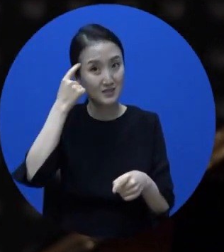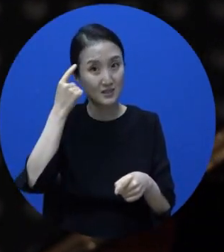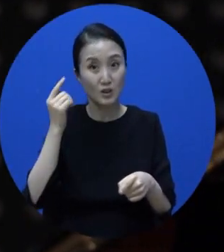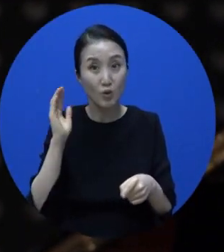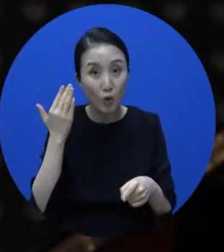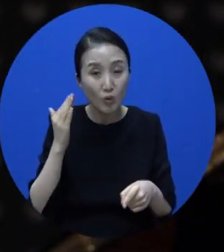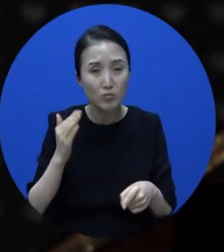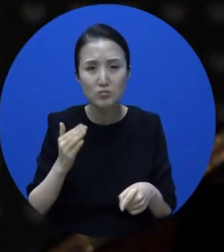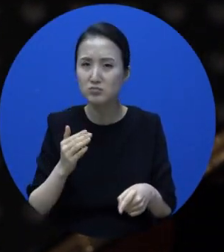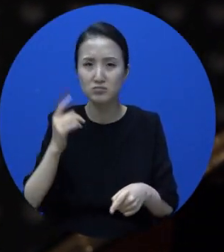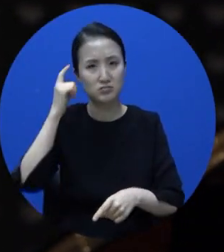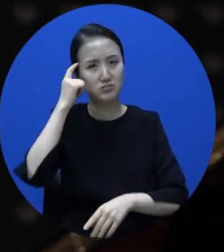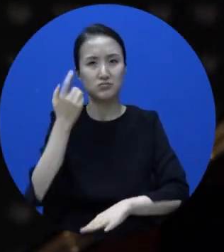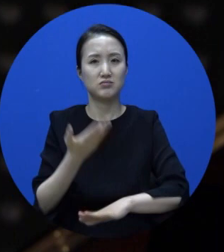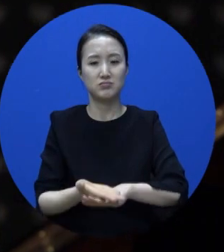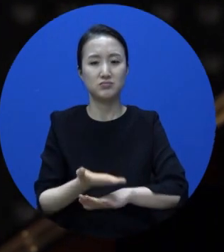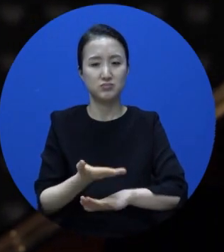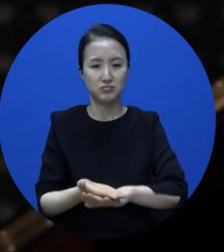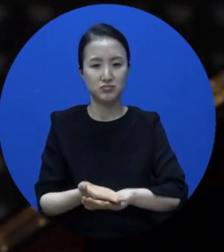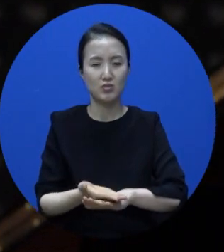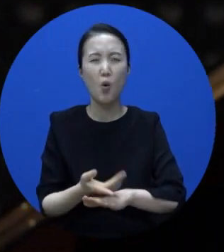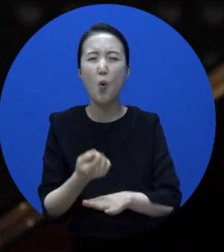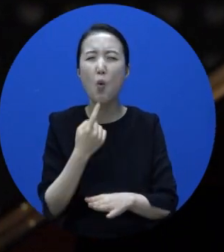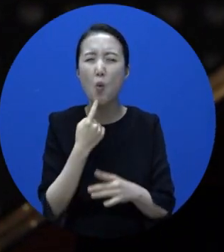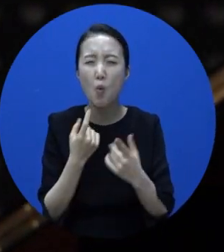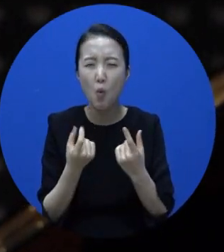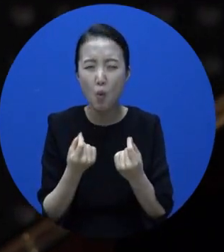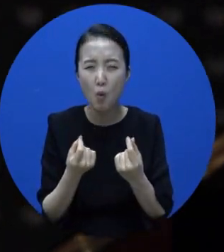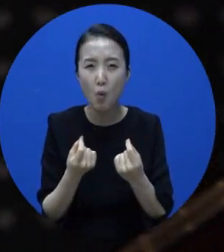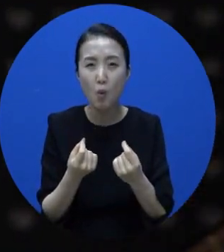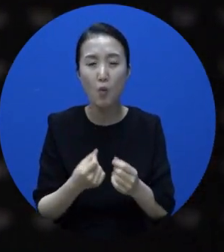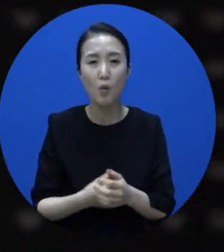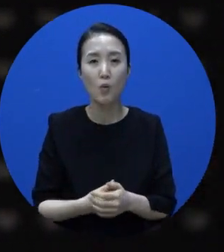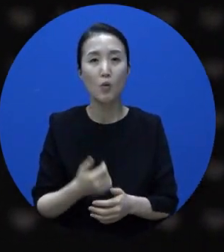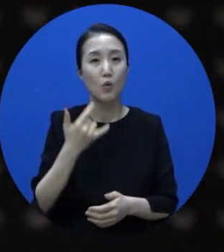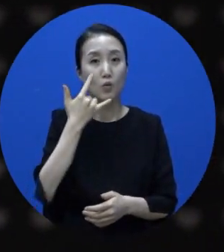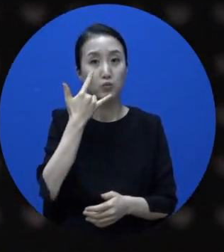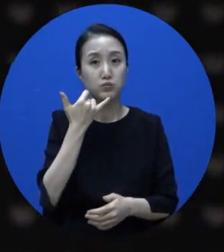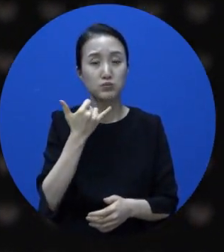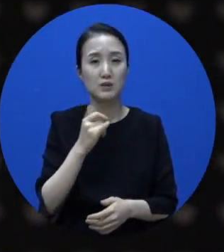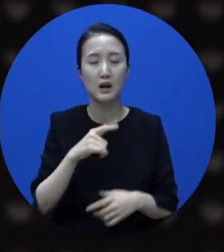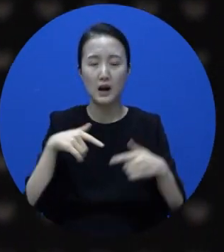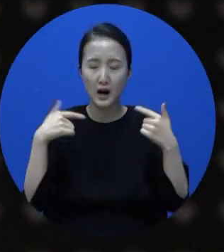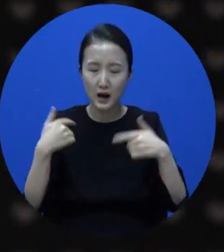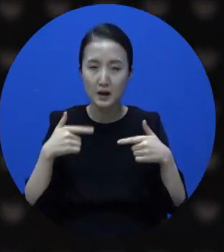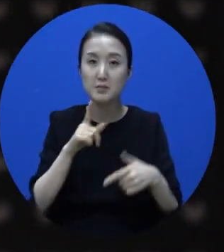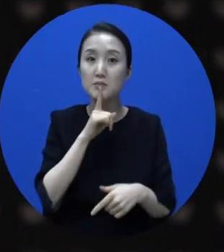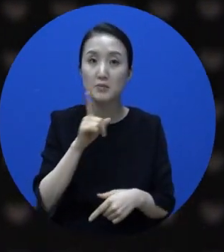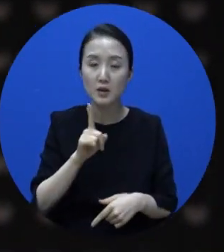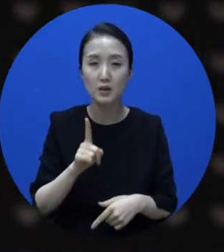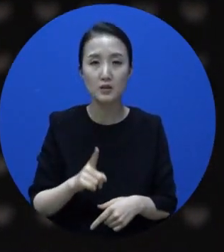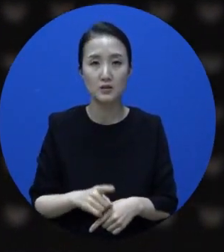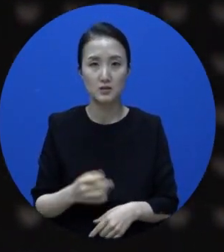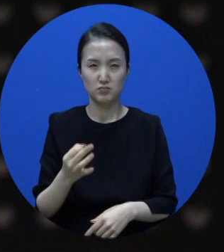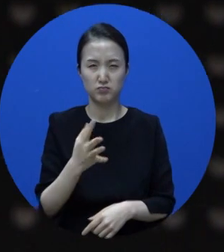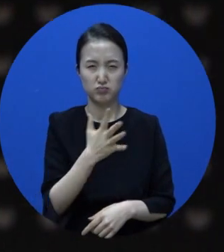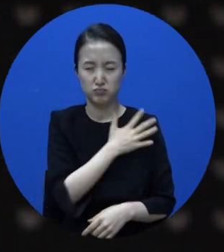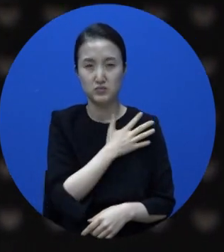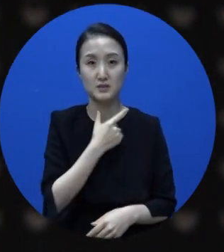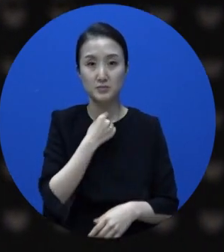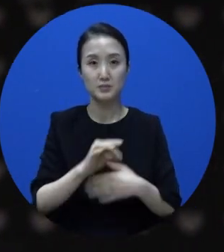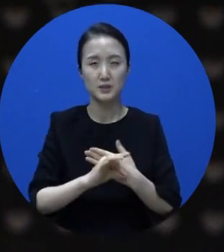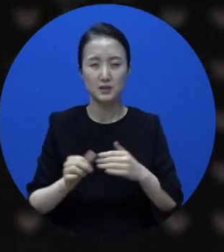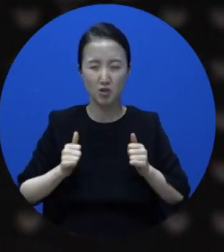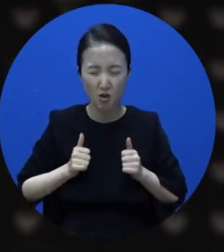안되는 얘기죠 그때 비슷한 거짓말이 있습니다 우리네 부모님들이 잘 살려면 뭐라 성실히